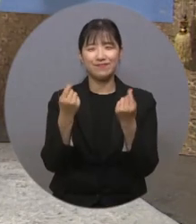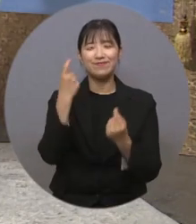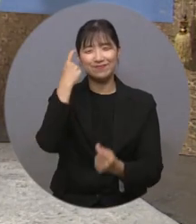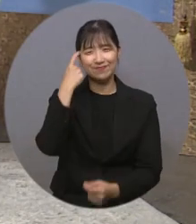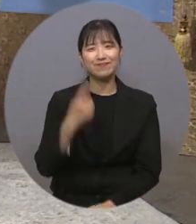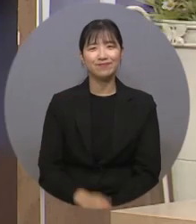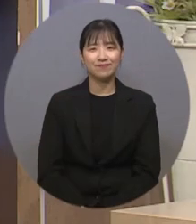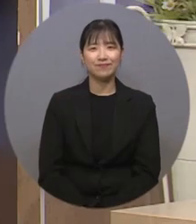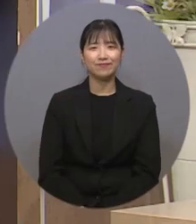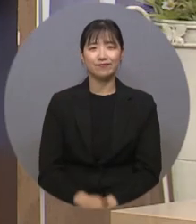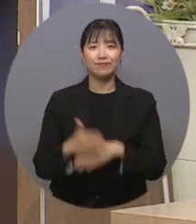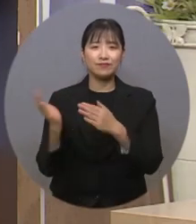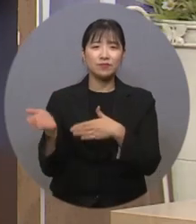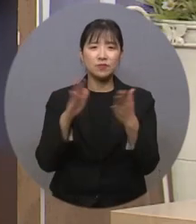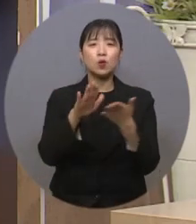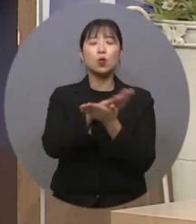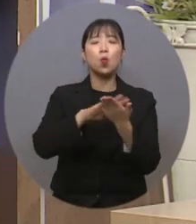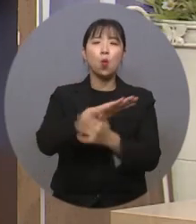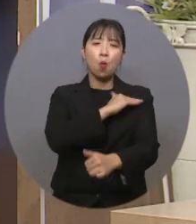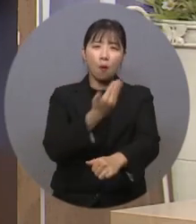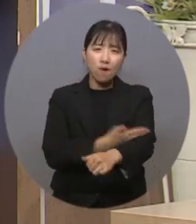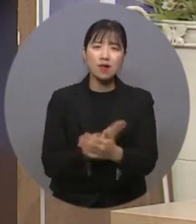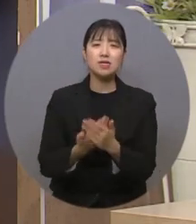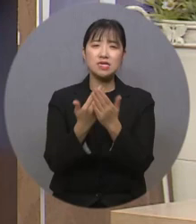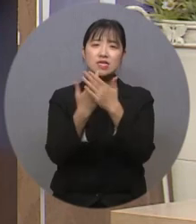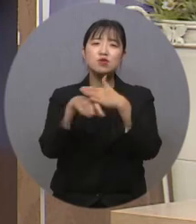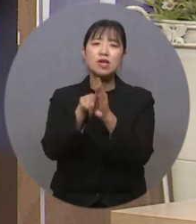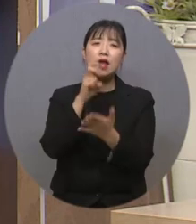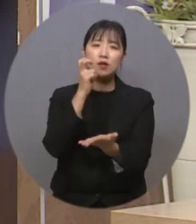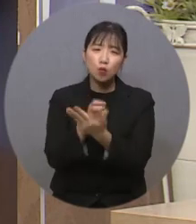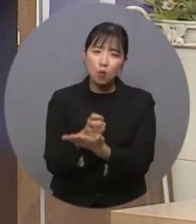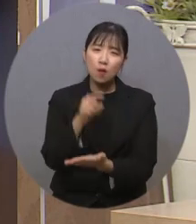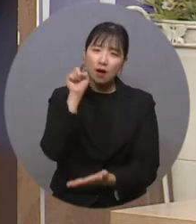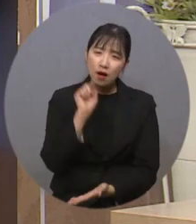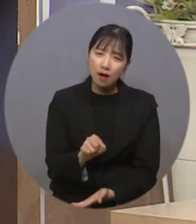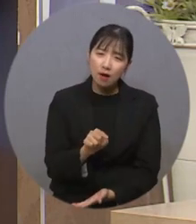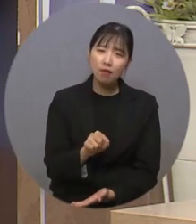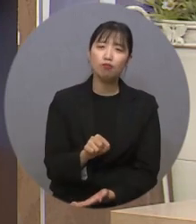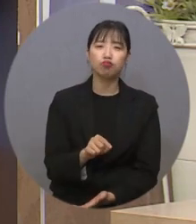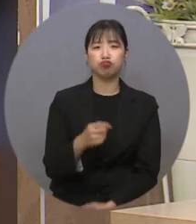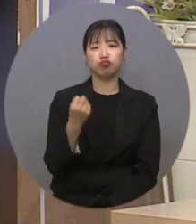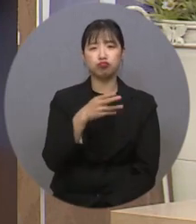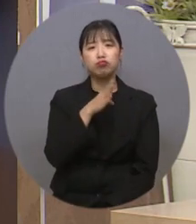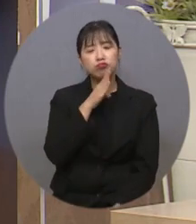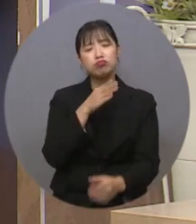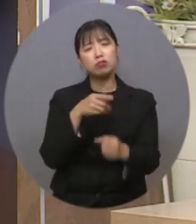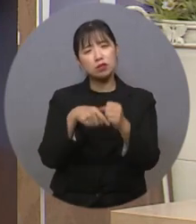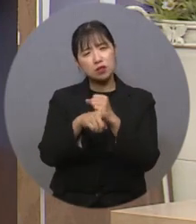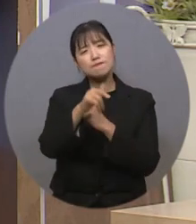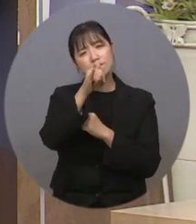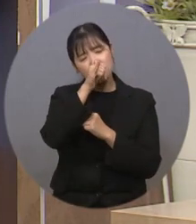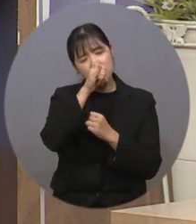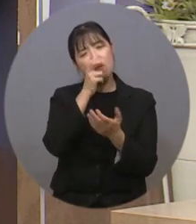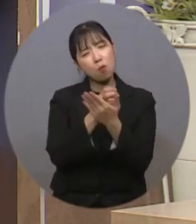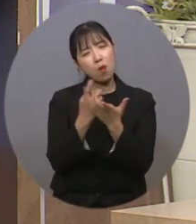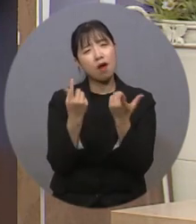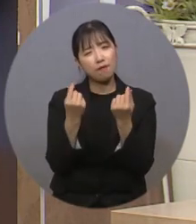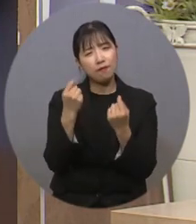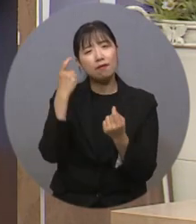듭니다. 그리고 또 이 놀권리 증진을 위한 조례 역시 굉장히 큰 의미가 있는 조례라는 생각을